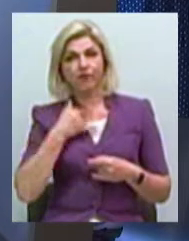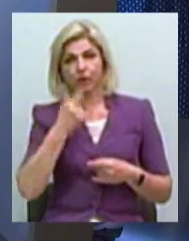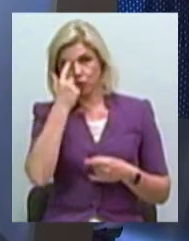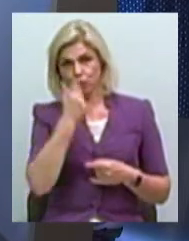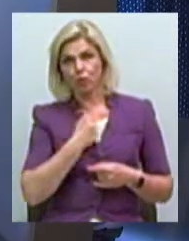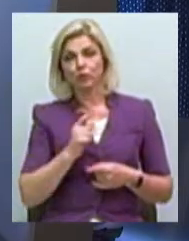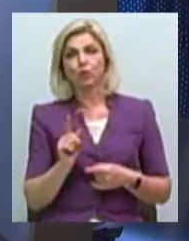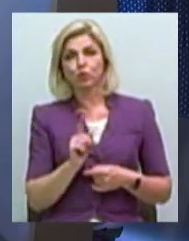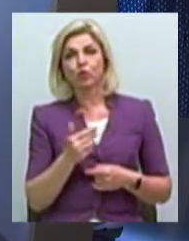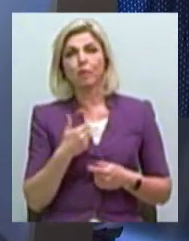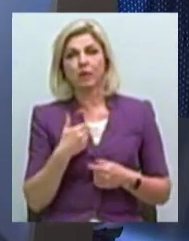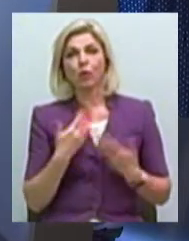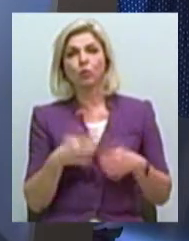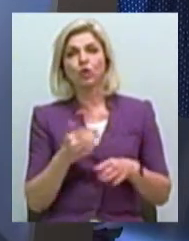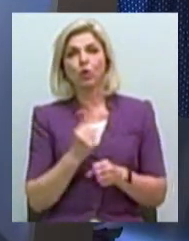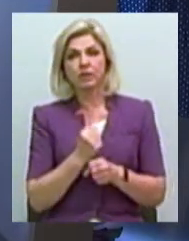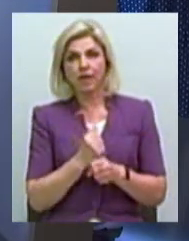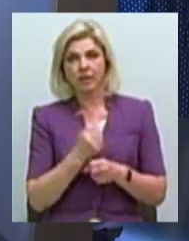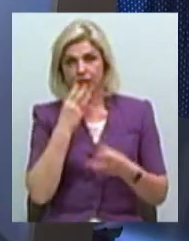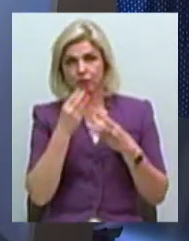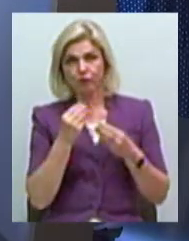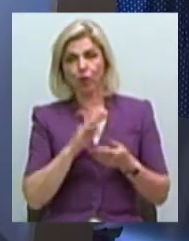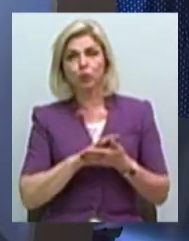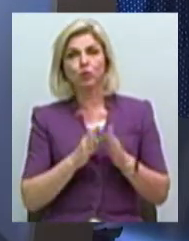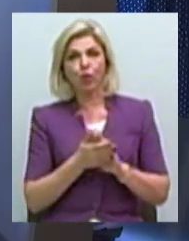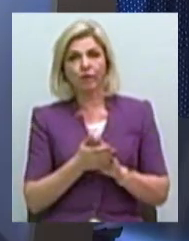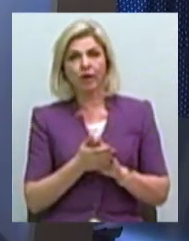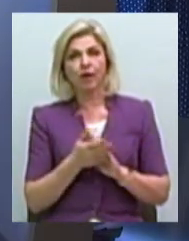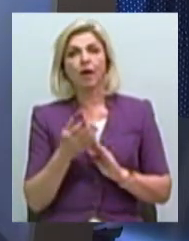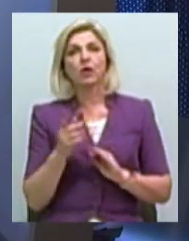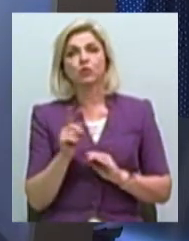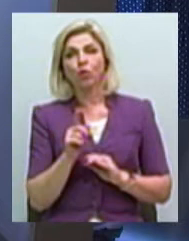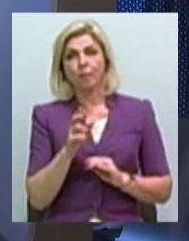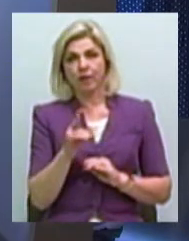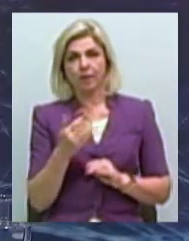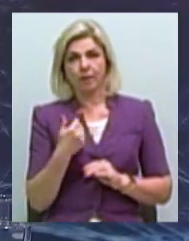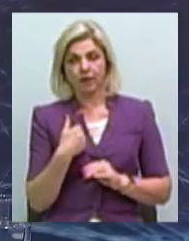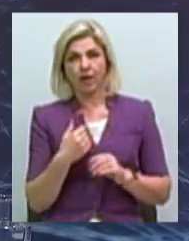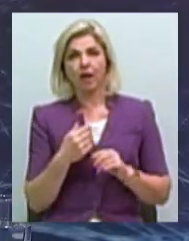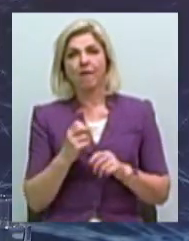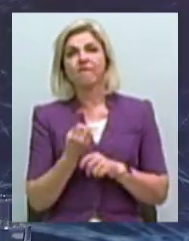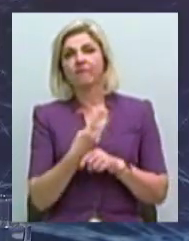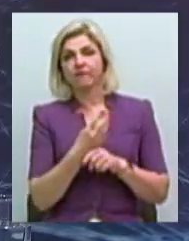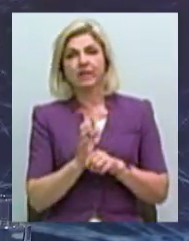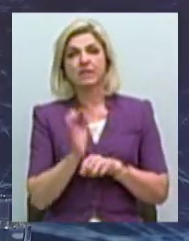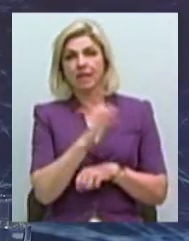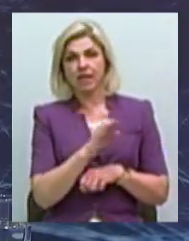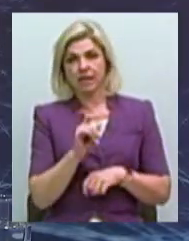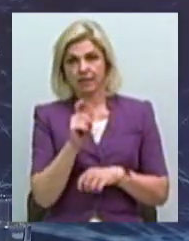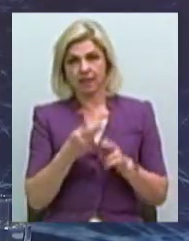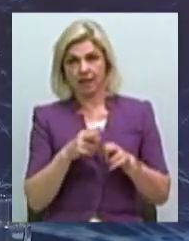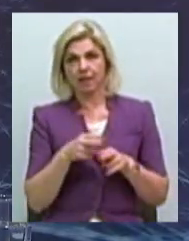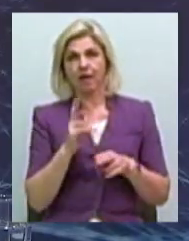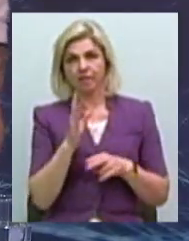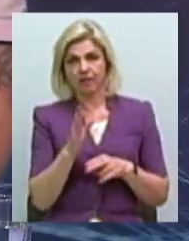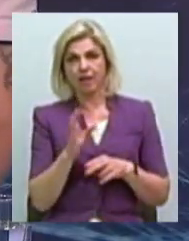наступне, що мені вже намагаються створити іскусственні умови, даби мене виселити з моєї квартири, з цього